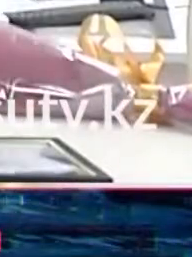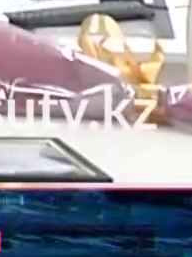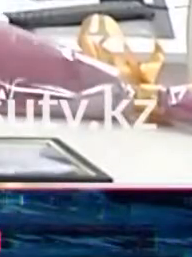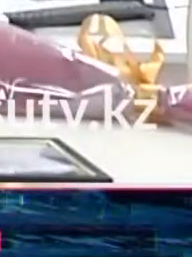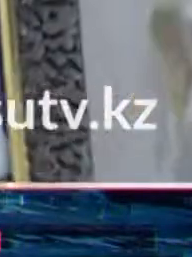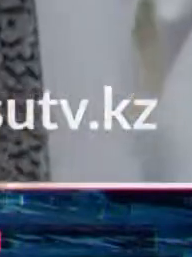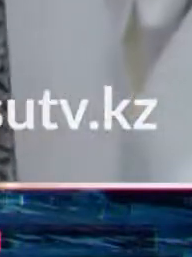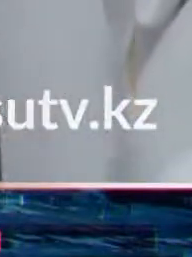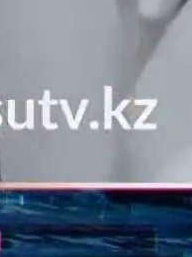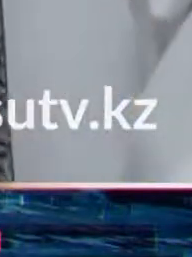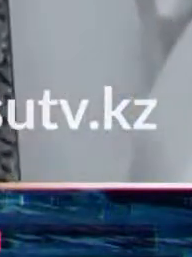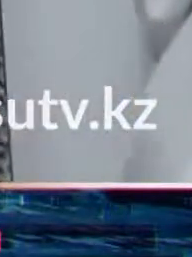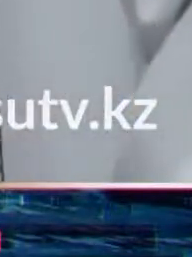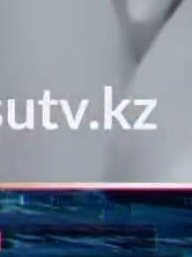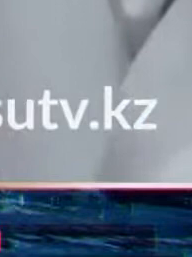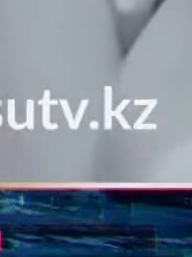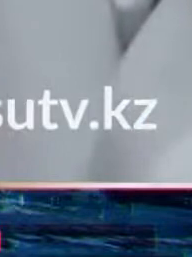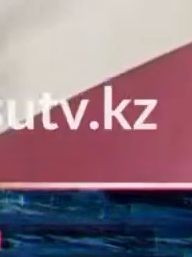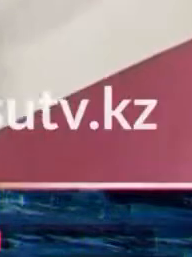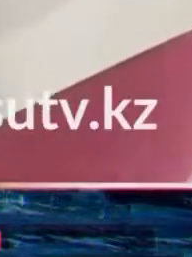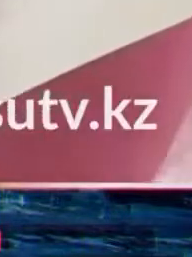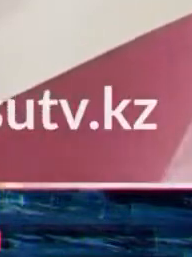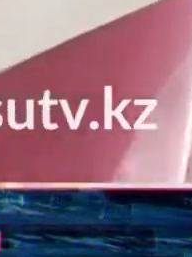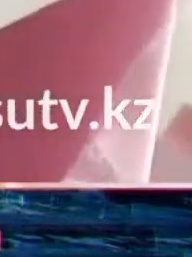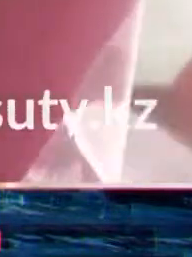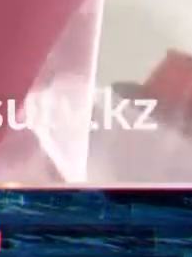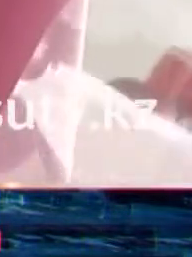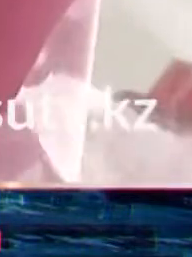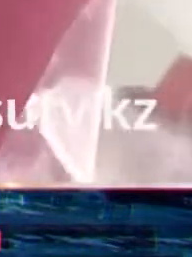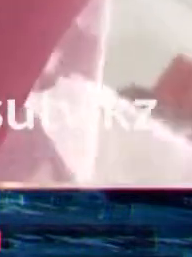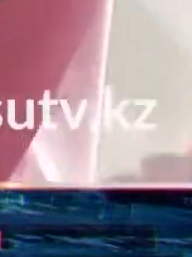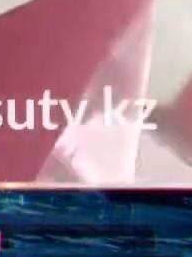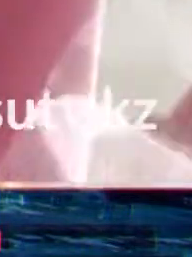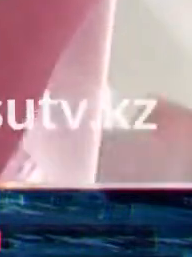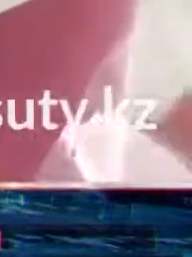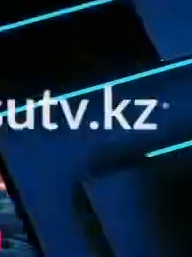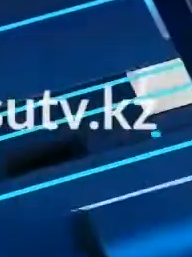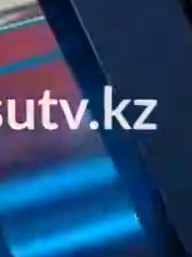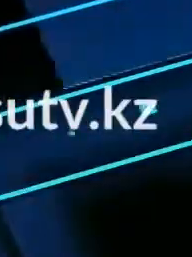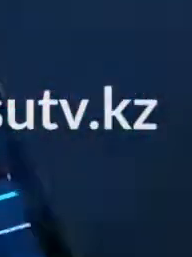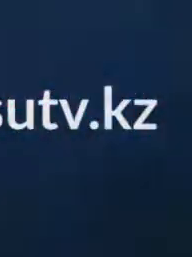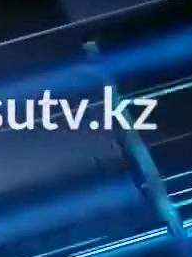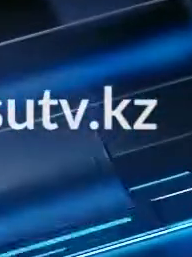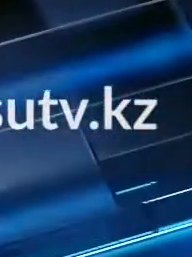Спорттағы серпін. Байдарка және каноеде есуден жерлестеріміз Токио Олимпиадасына жолдама алды.